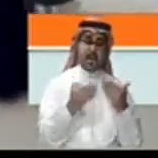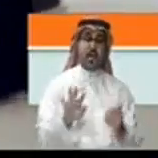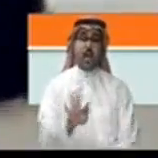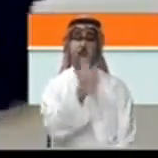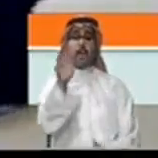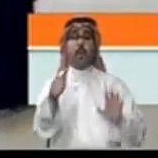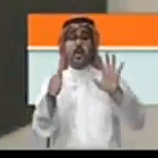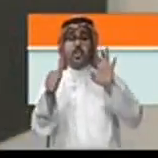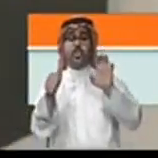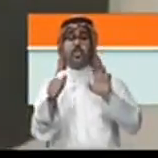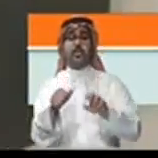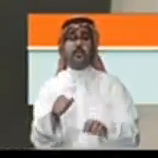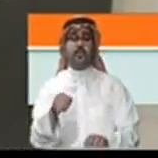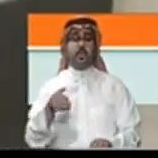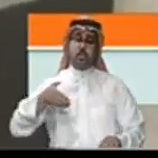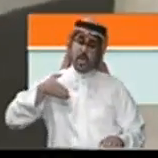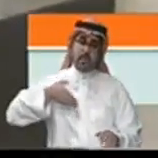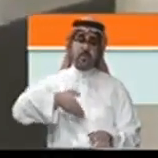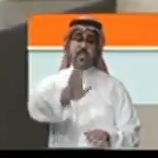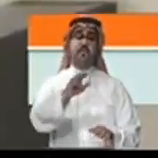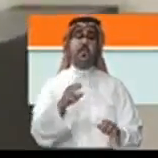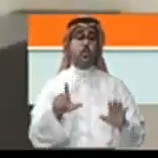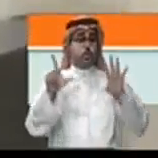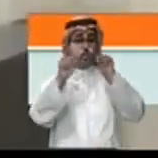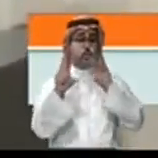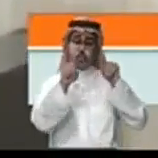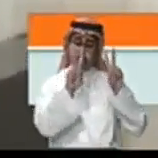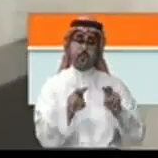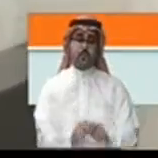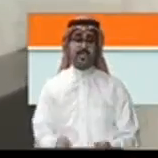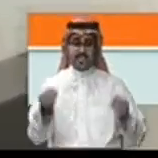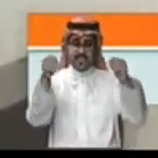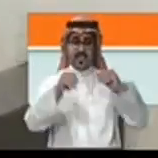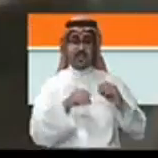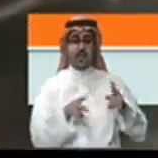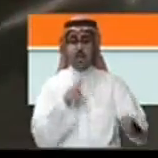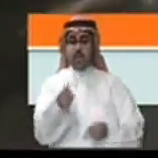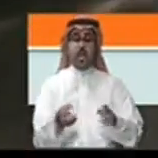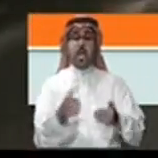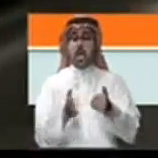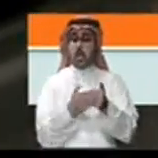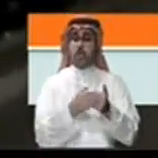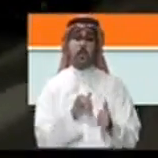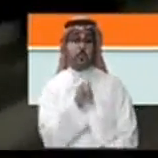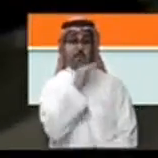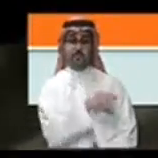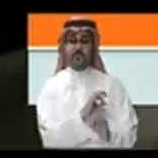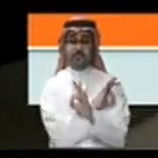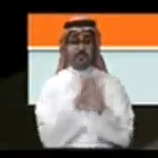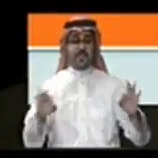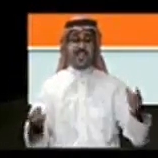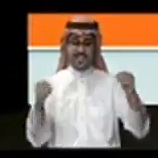رحلة أسبوعيا، مشيرة إلى أنه ستتم إضافة خدمة القطارات المزدوجة لرفع